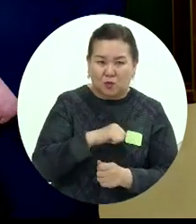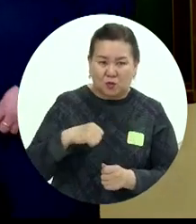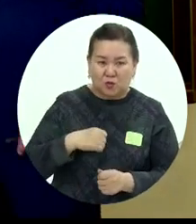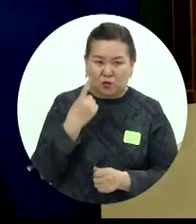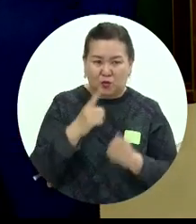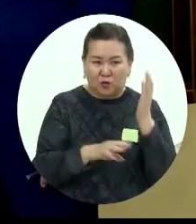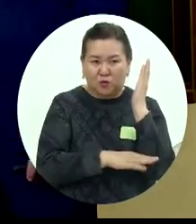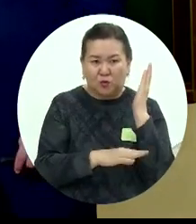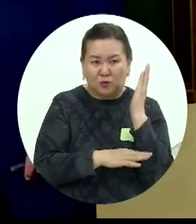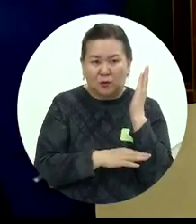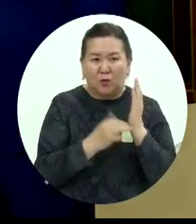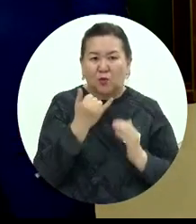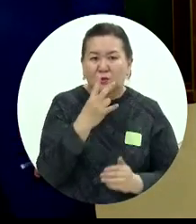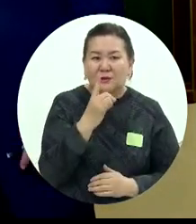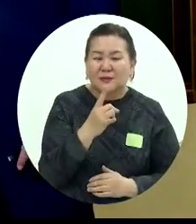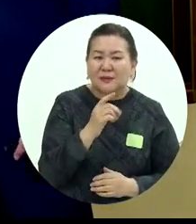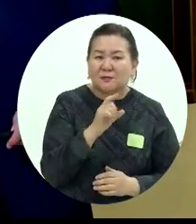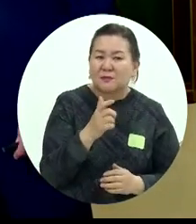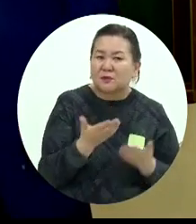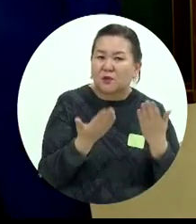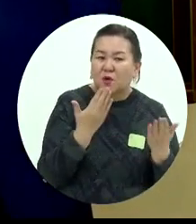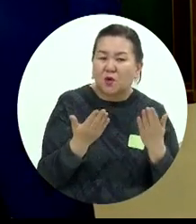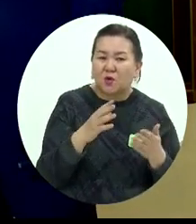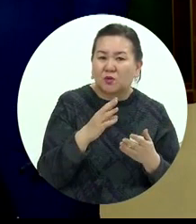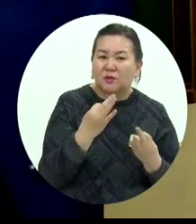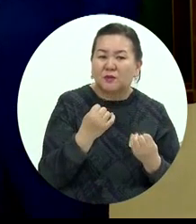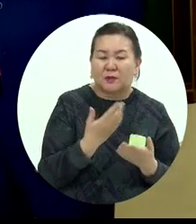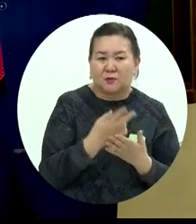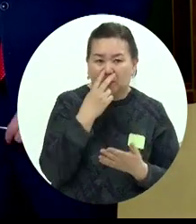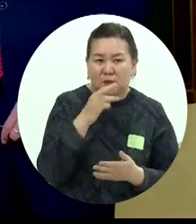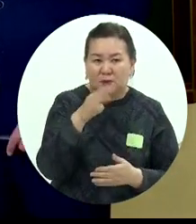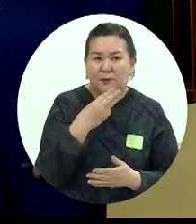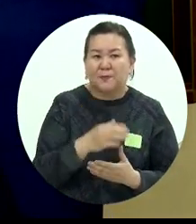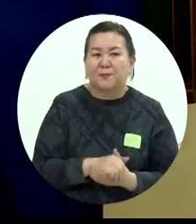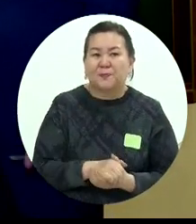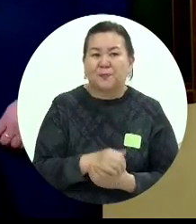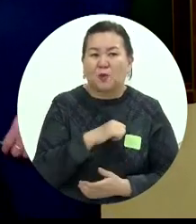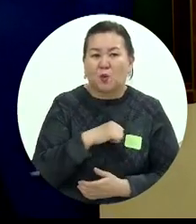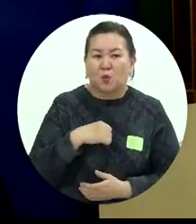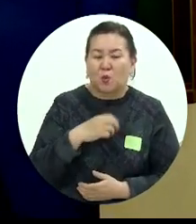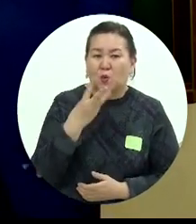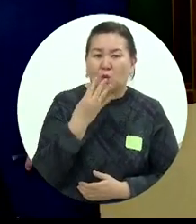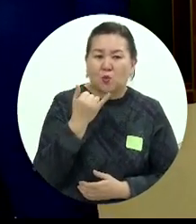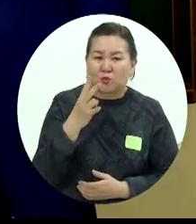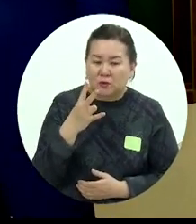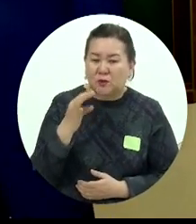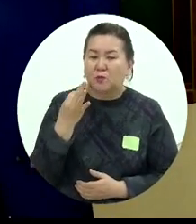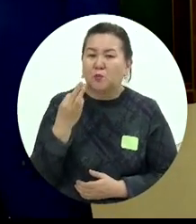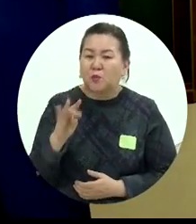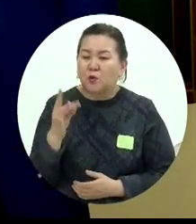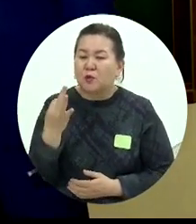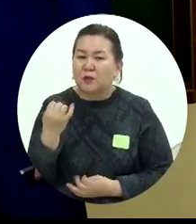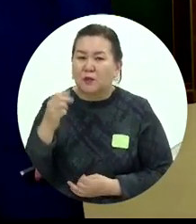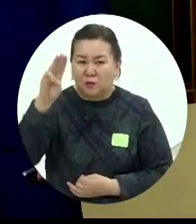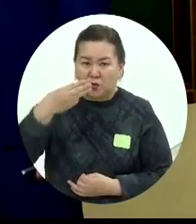нэг өдрийн одоо дам зарцуулагдсан усны хэмжээг ойролцоогоор тодорхойлъё. За мөн өөрөө нэг өдрийн усны мөрийг бол ойролцоогоор тодорхойлж